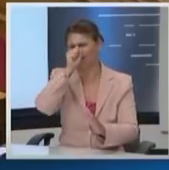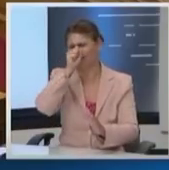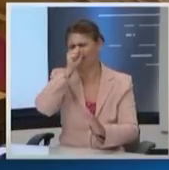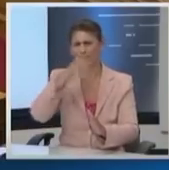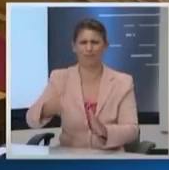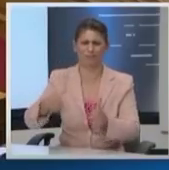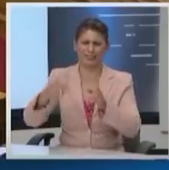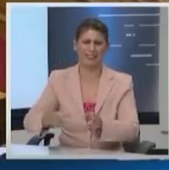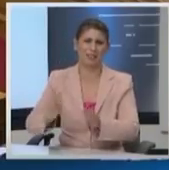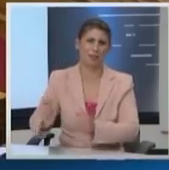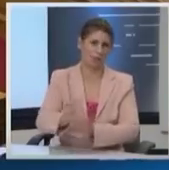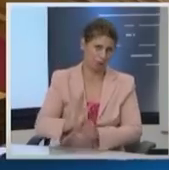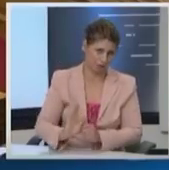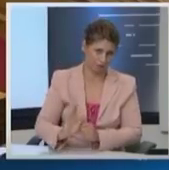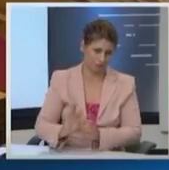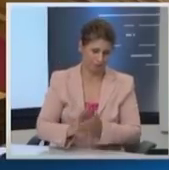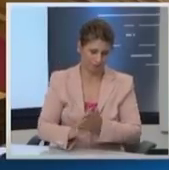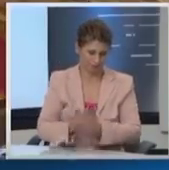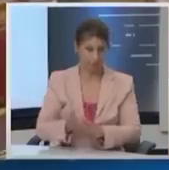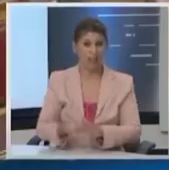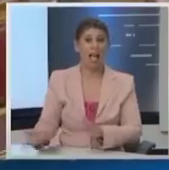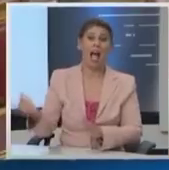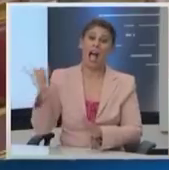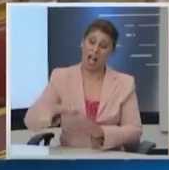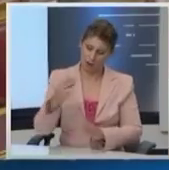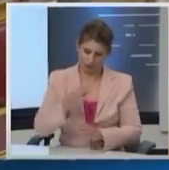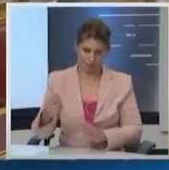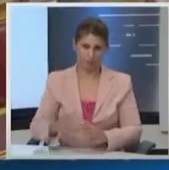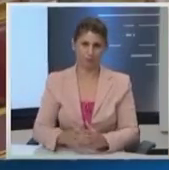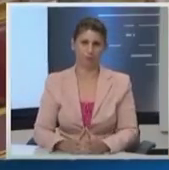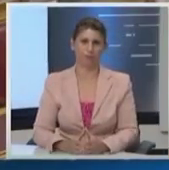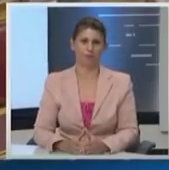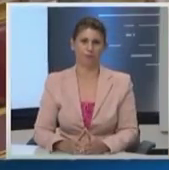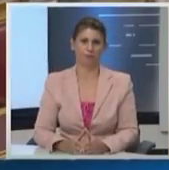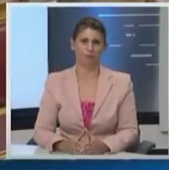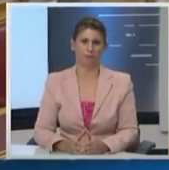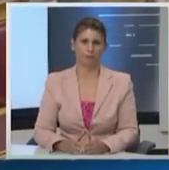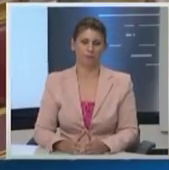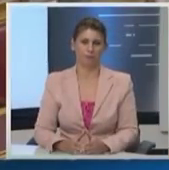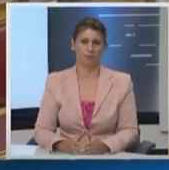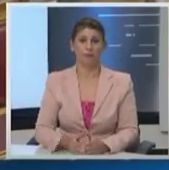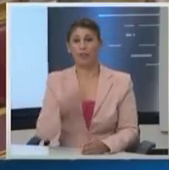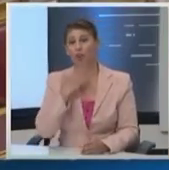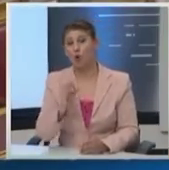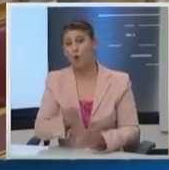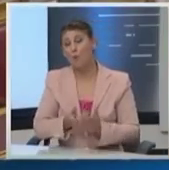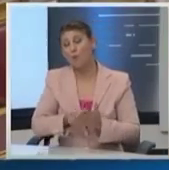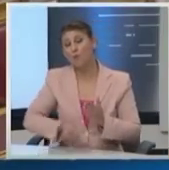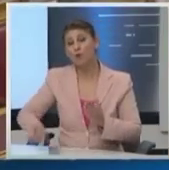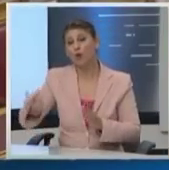η στάση πληρωμών. Πάμε όμως παρακάτω. Διότι μεγαλύτερη